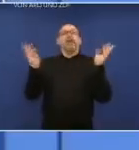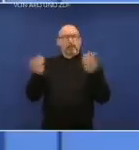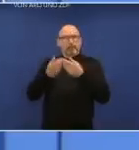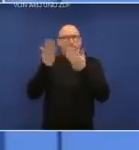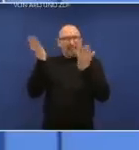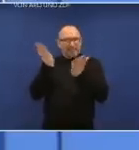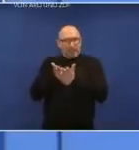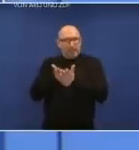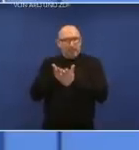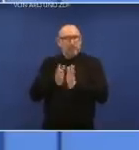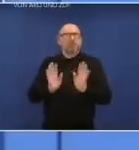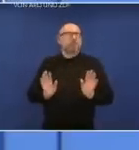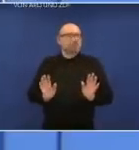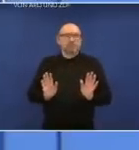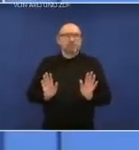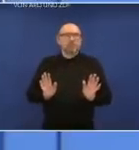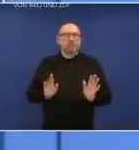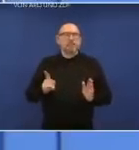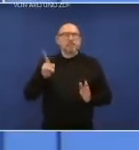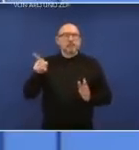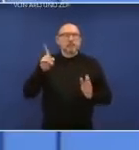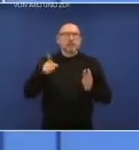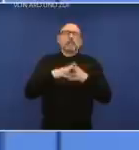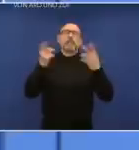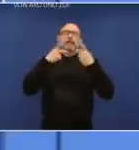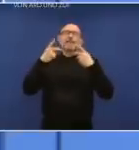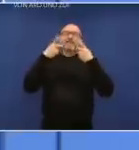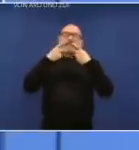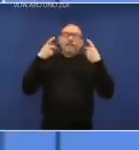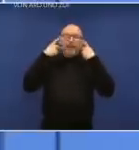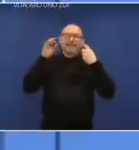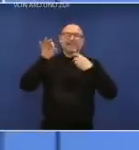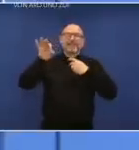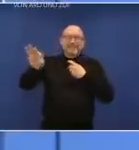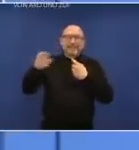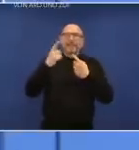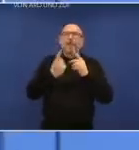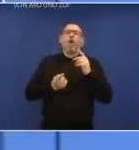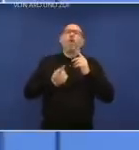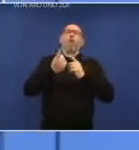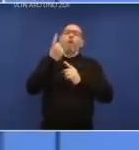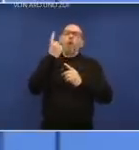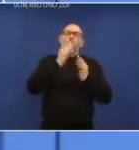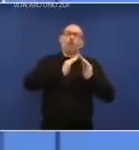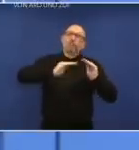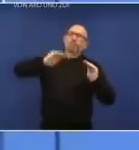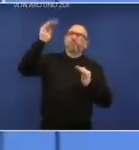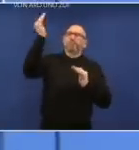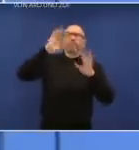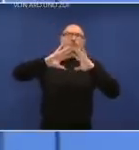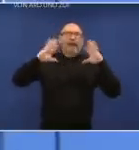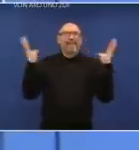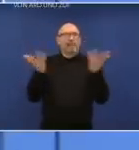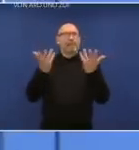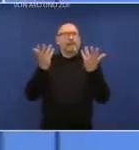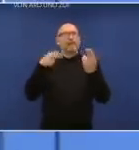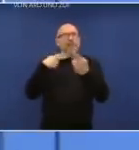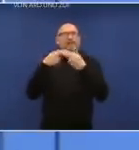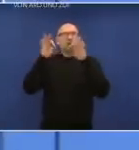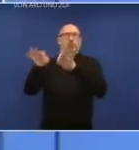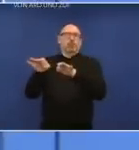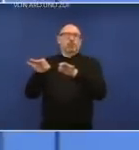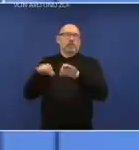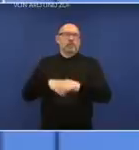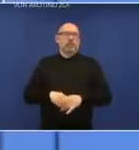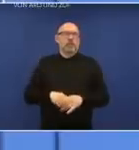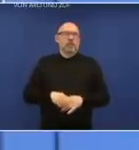das sind Masken, die für Hochphasen von Pandemien geeignet sind oder für eine Pandemie geeignet sind. Und das